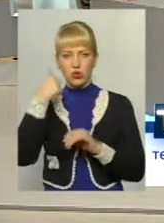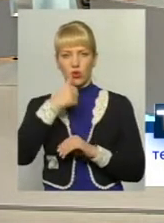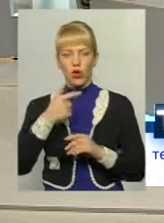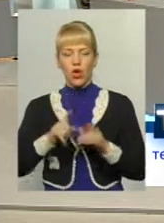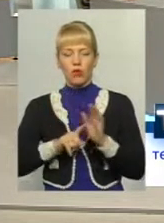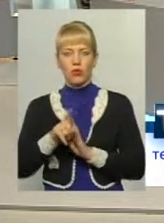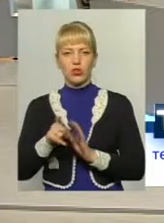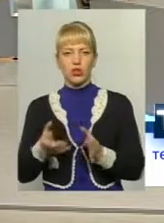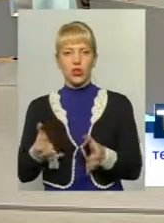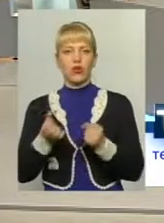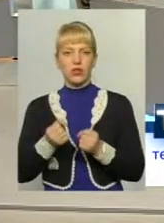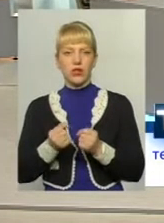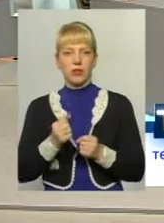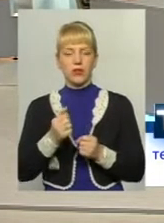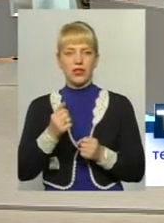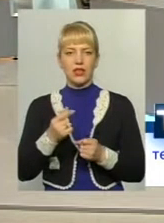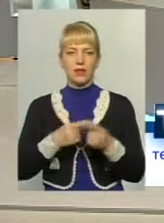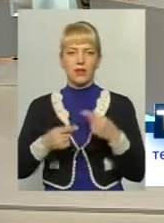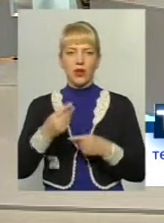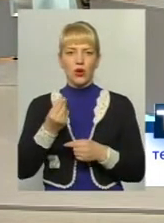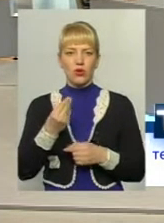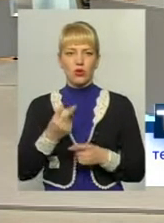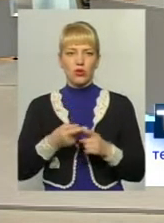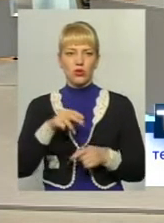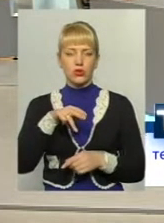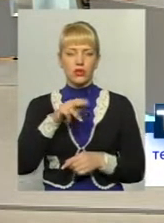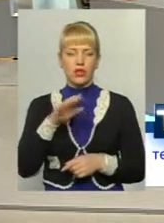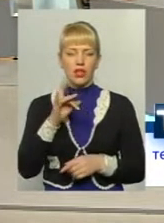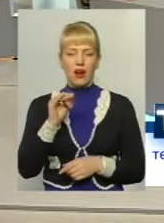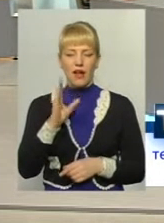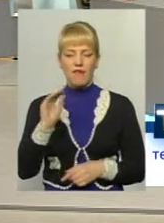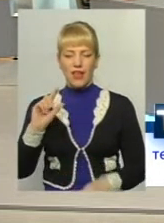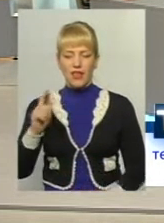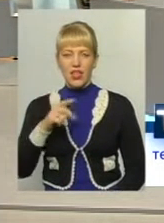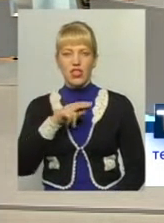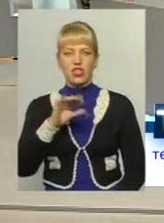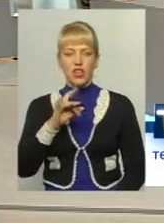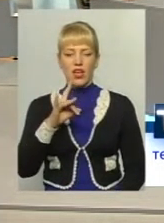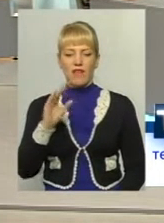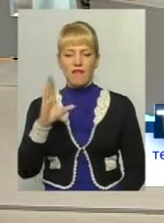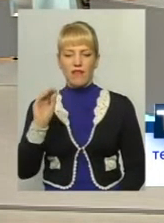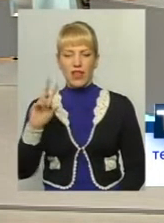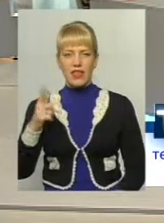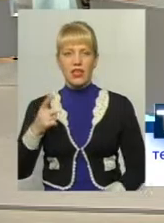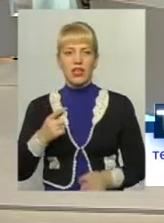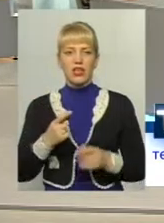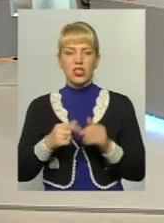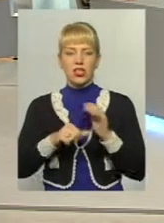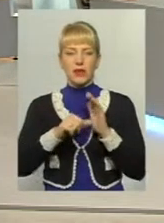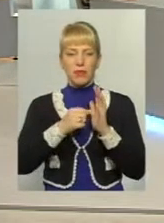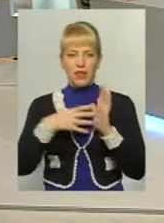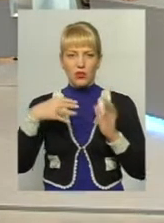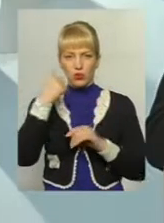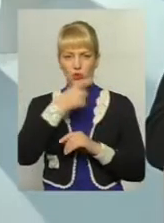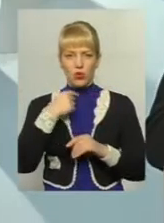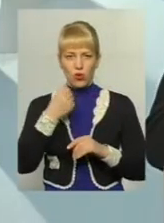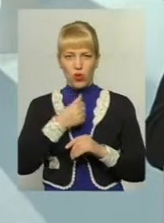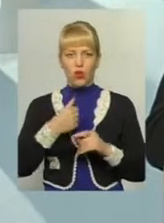нас. Ми відшкодування за листопад-грудень почали отримувати тільки в травні. Листопад-грудень